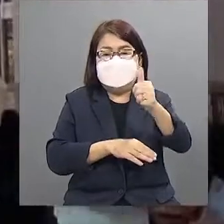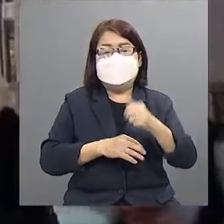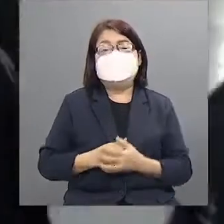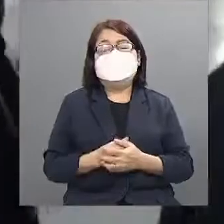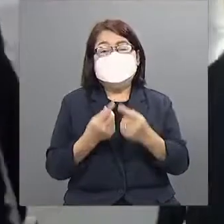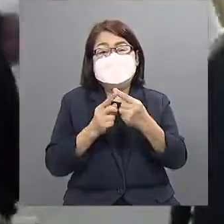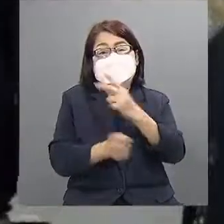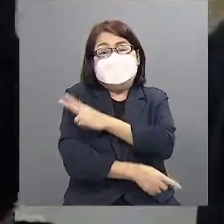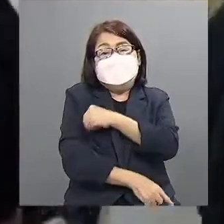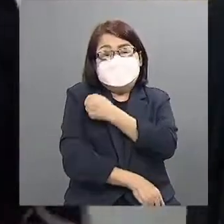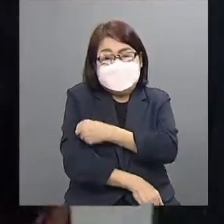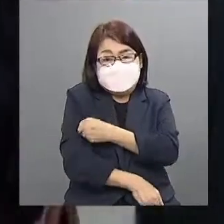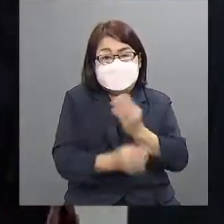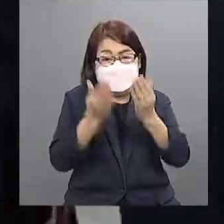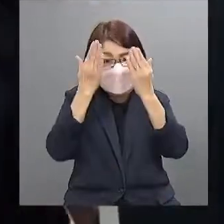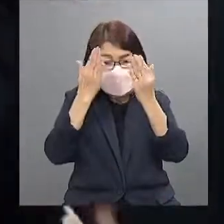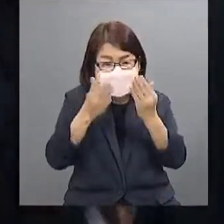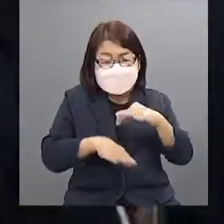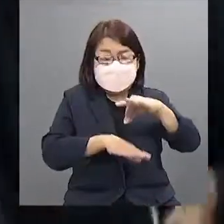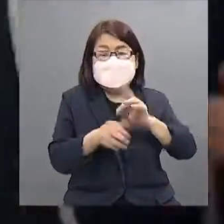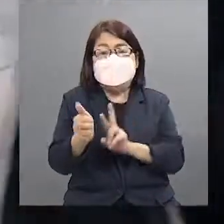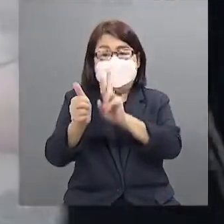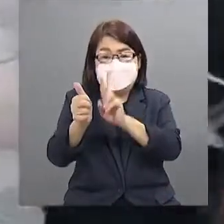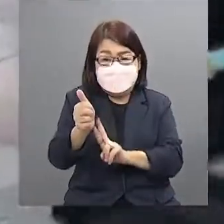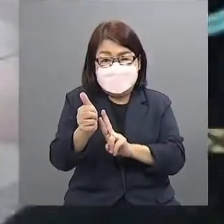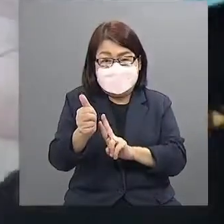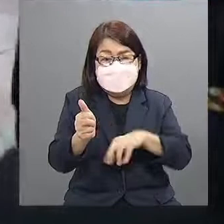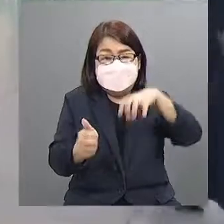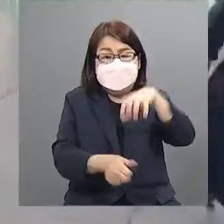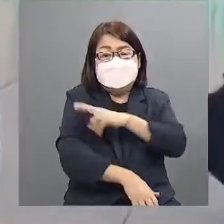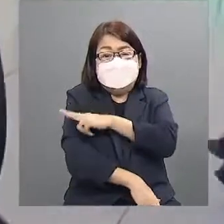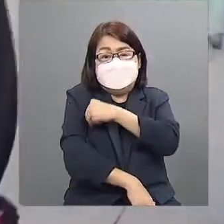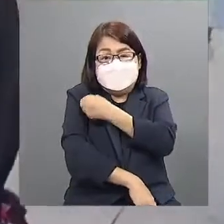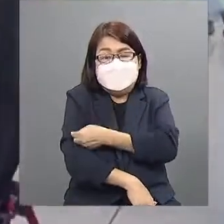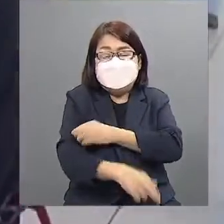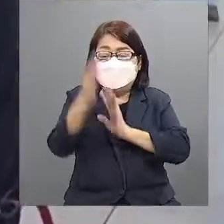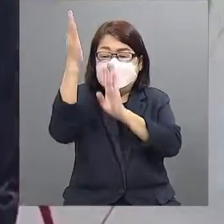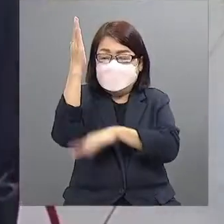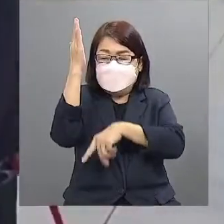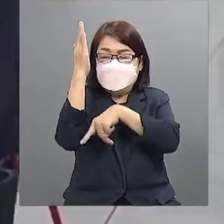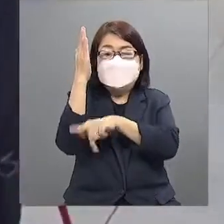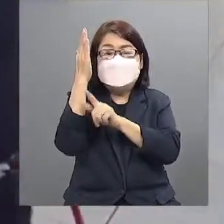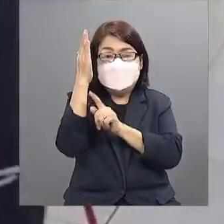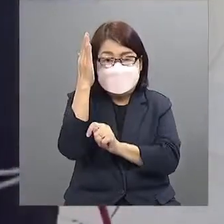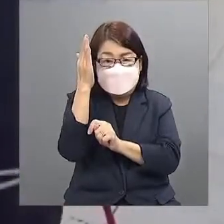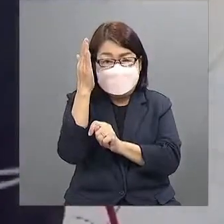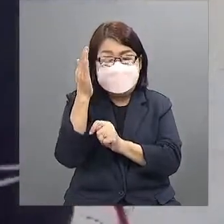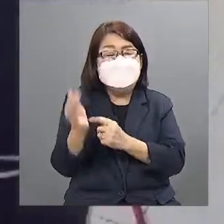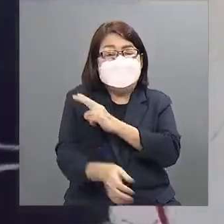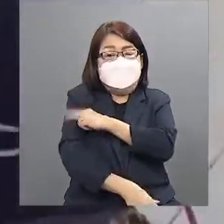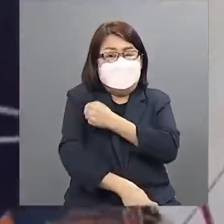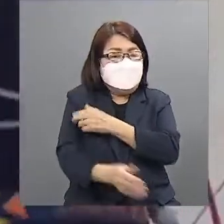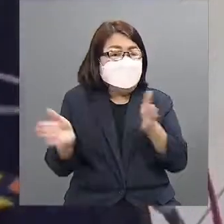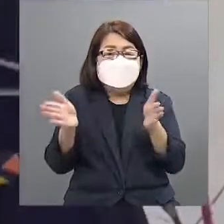ละไบจิรองผู้อำนวยการโรงพยาบาลโคกโพจังหวัดปัตตานีแพทย์ที่เดินทางไปดูแลคณะผู้ปฏิบัติศาสนกิจที่ซ